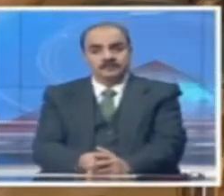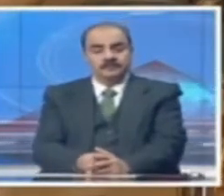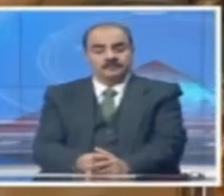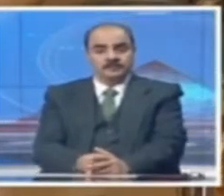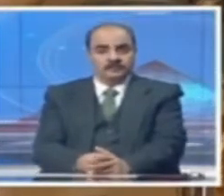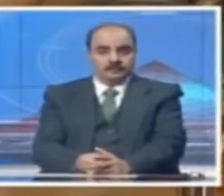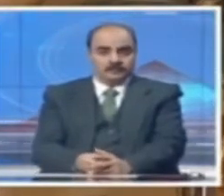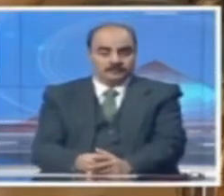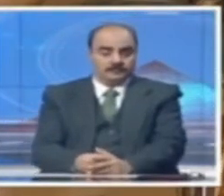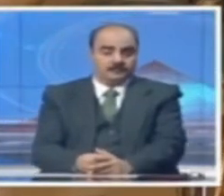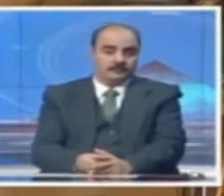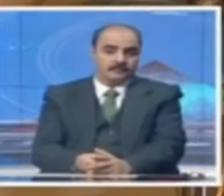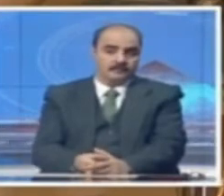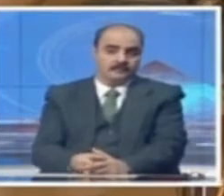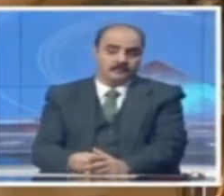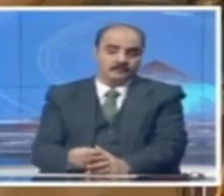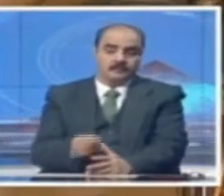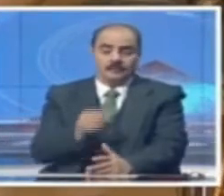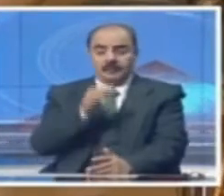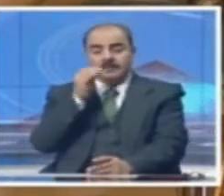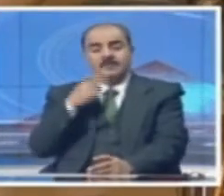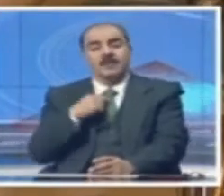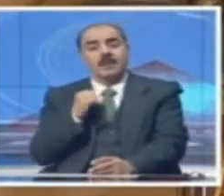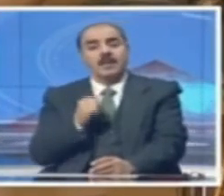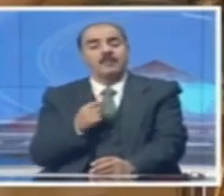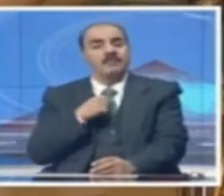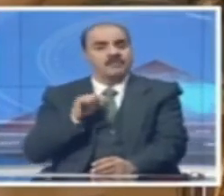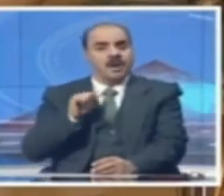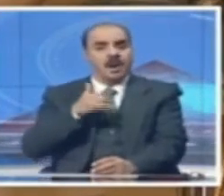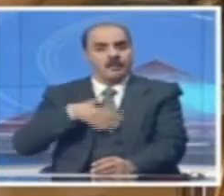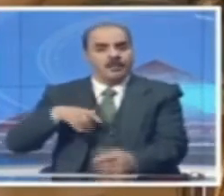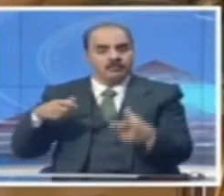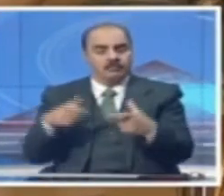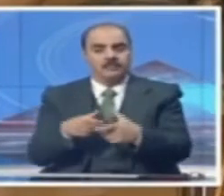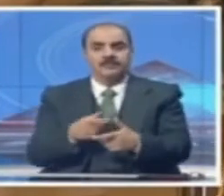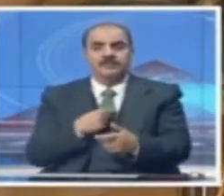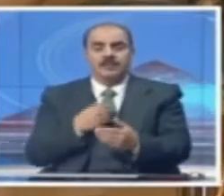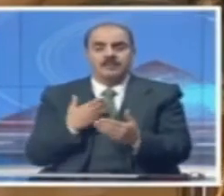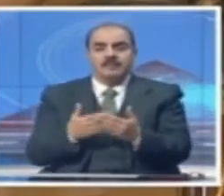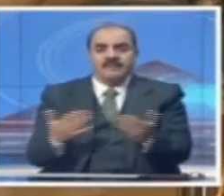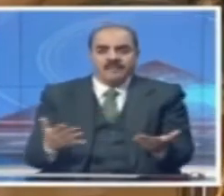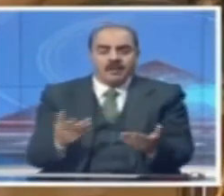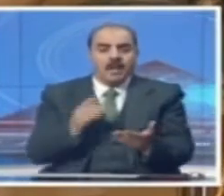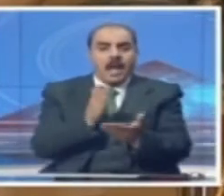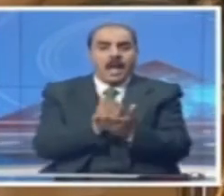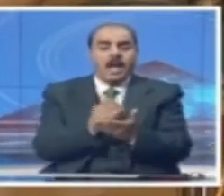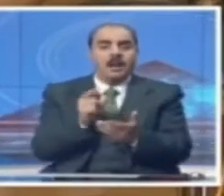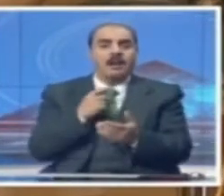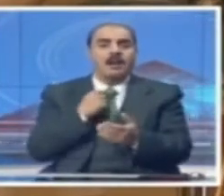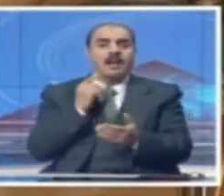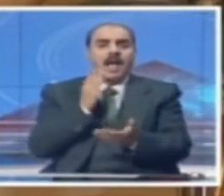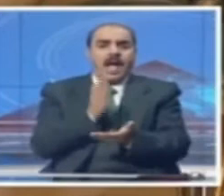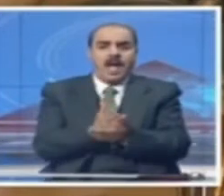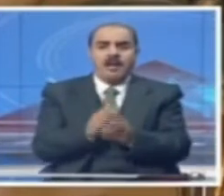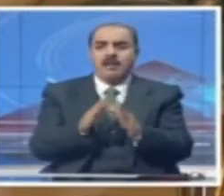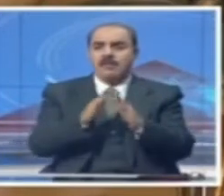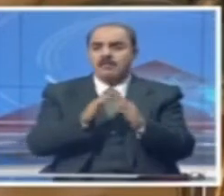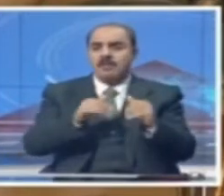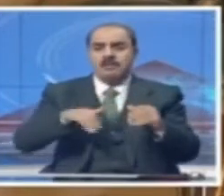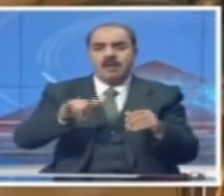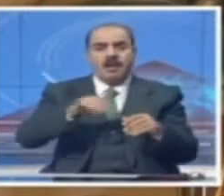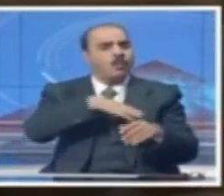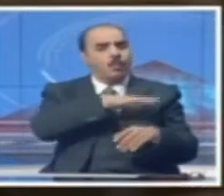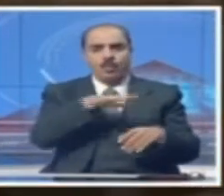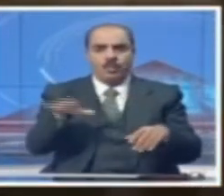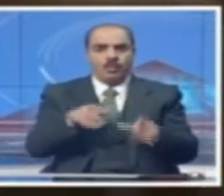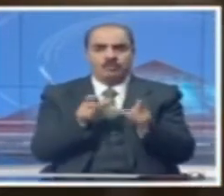التعرض لدولة عربية. فبالنسبة لنا احنا كبرلمان عربي وجودنا ندافع عن كل ما هو صحيح وكل ما هو حق تجاه الأمة